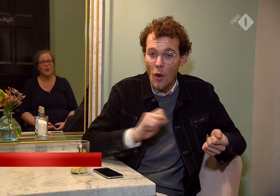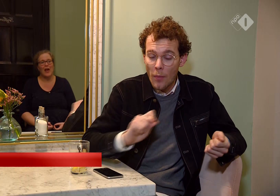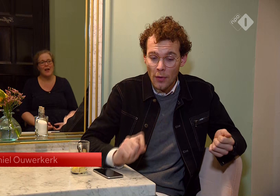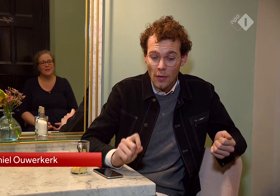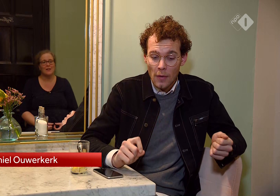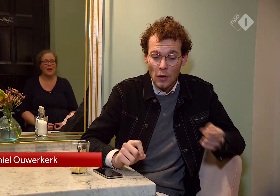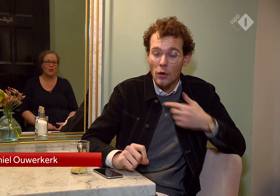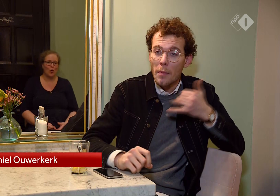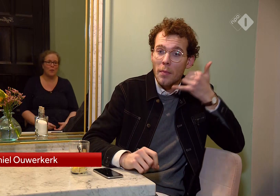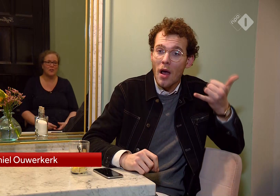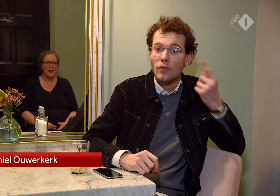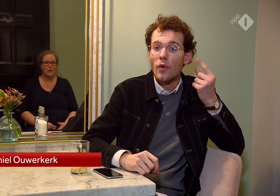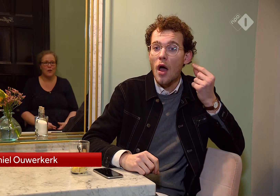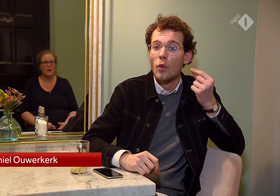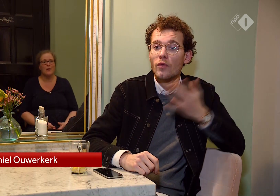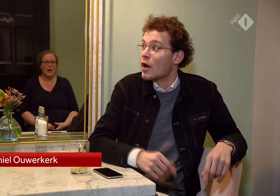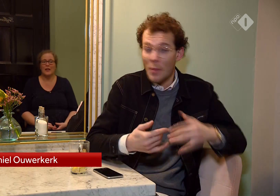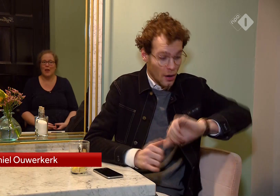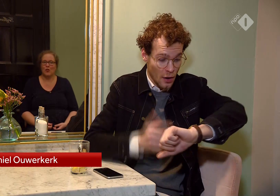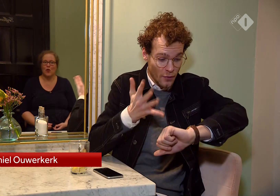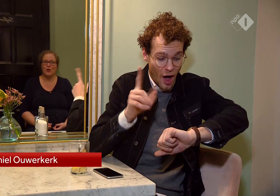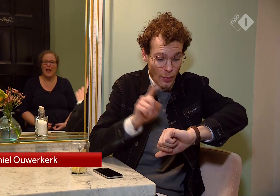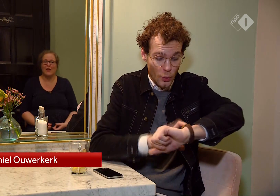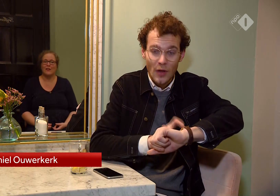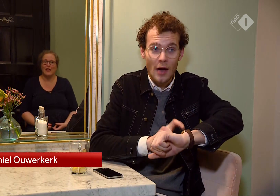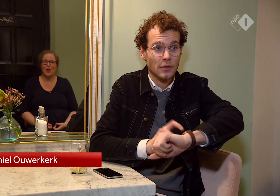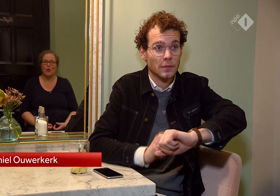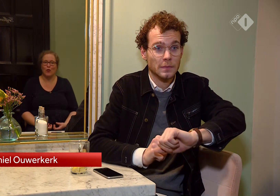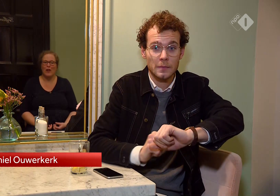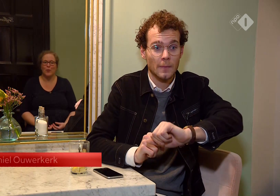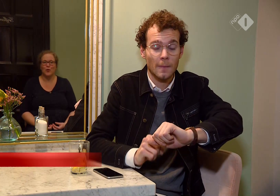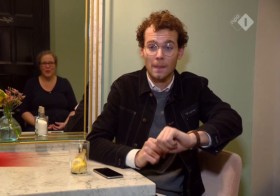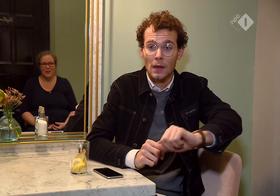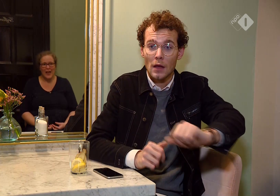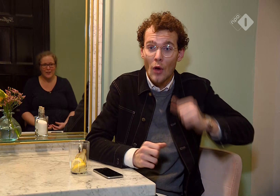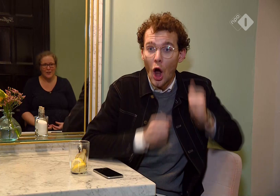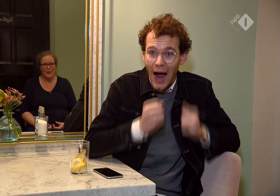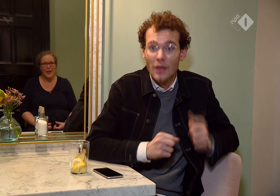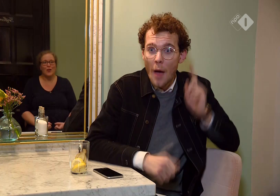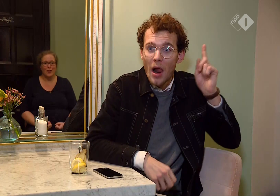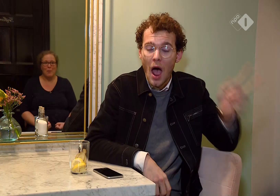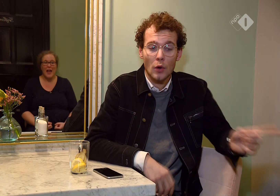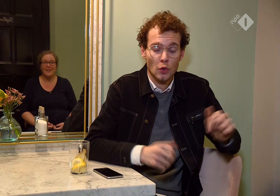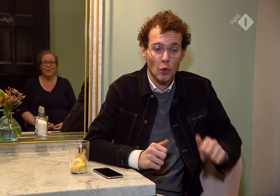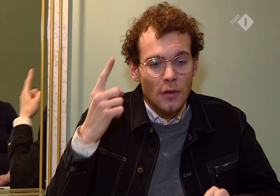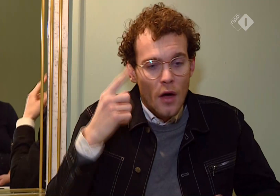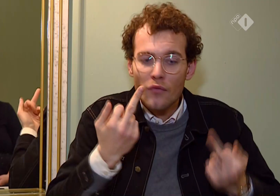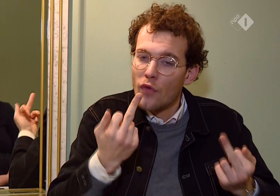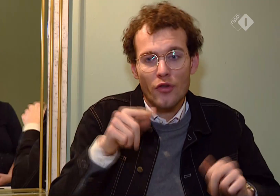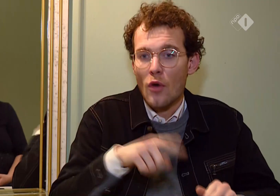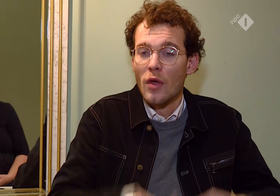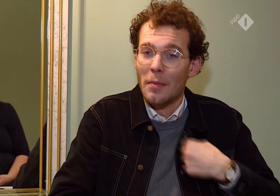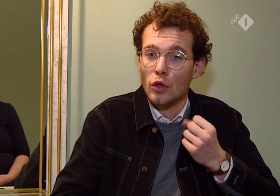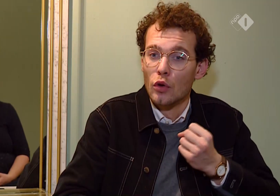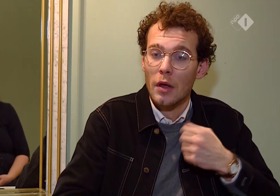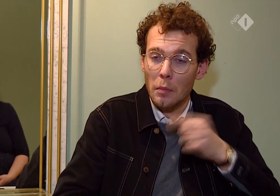dat omgedraaid, daar iets opgeschreven. En ik heb het gewoon gedaan. Ik denk, nou, nog 5 minuten de tijd. Dus ik ben echt